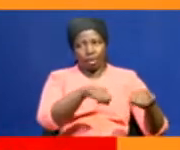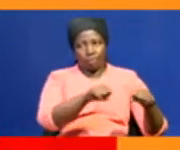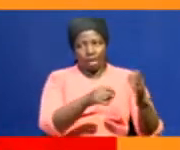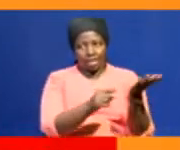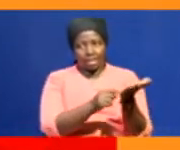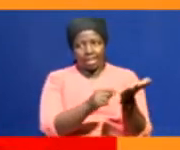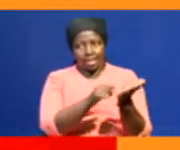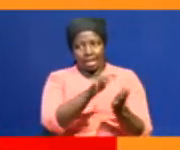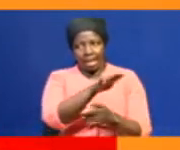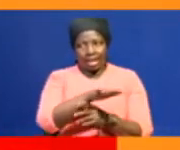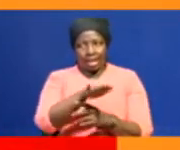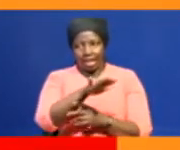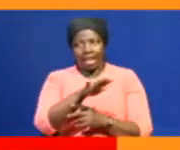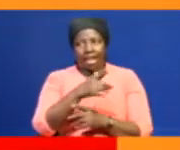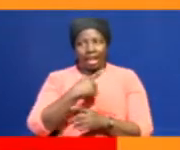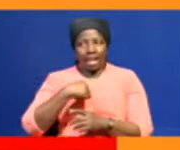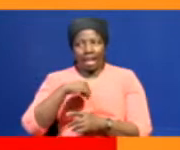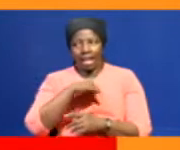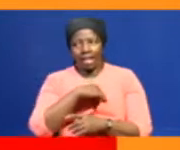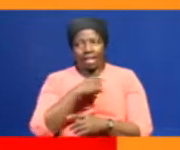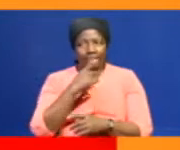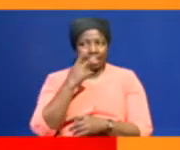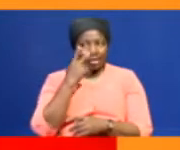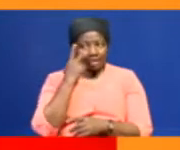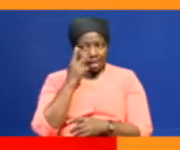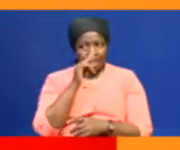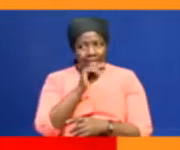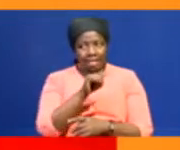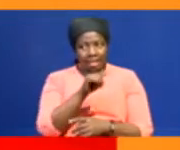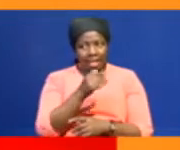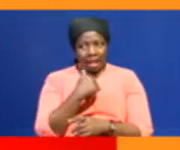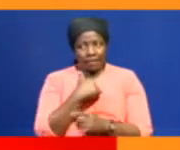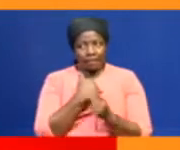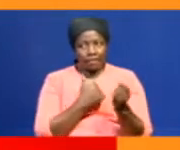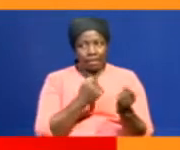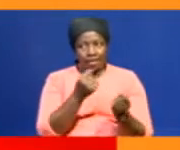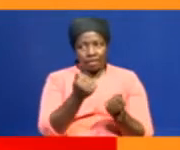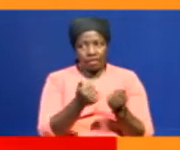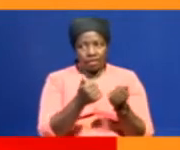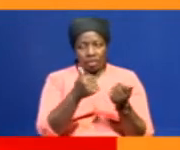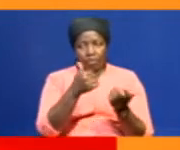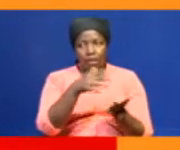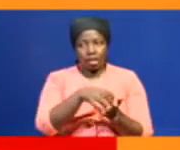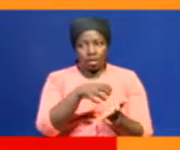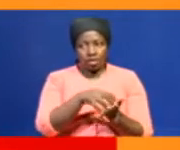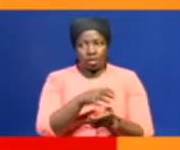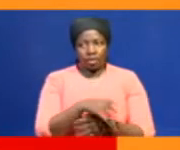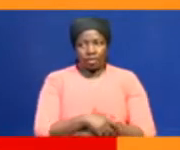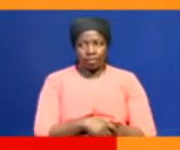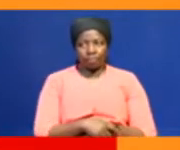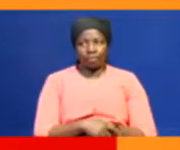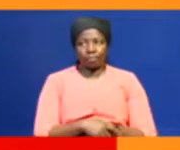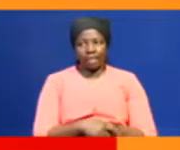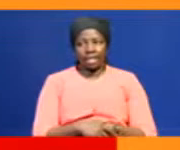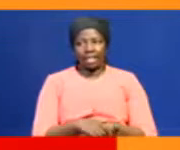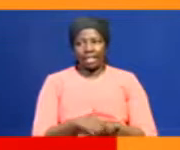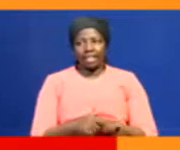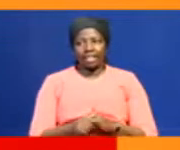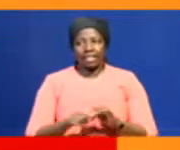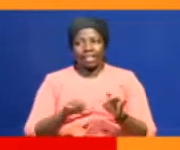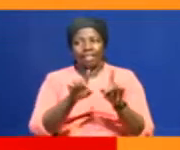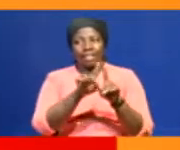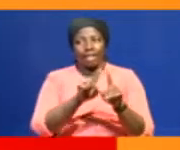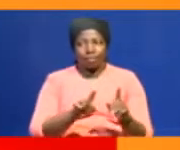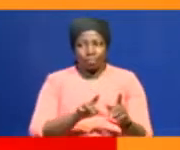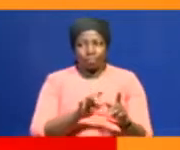pikipiki hizo, tunaangazia kwamba ama bado ni vichache. Naamini pia ndio hivyo ukumbatiwaji wake